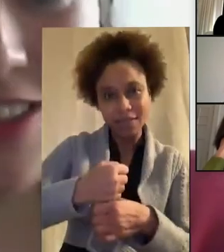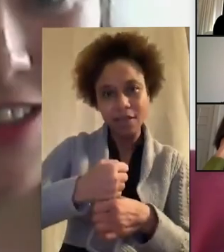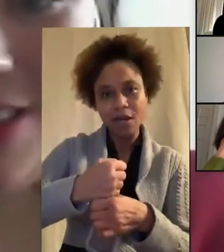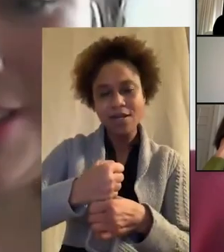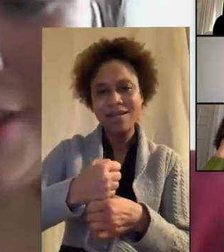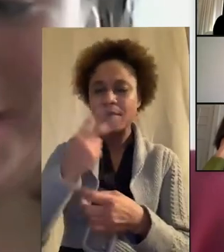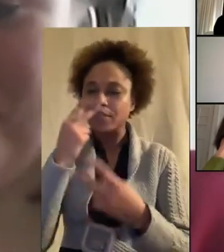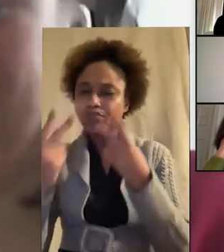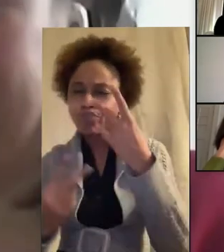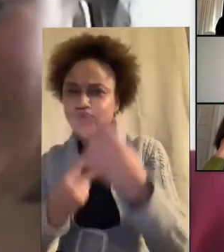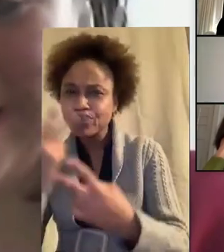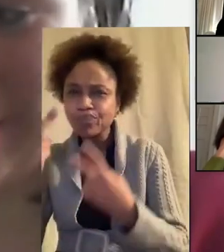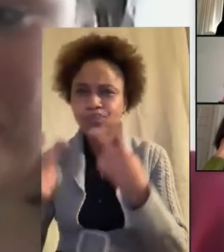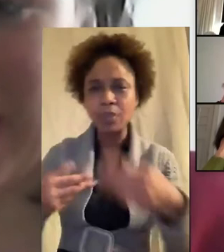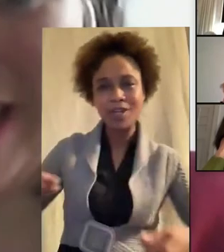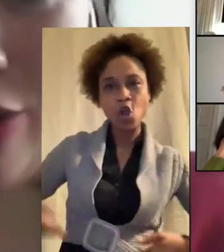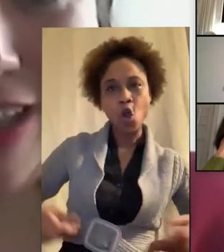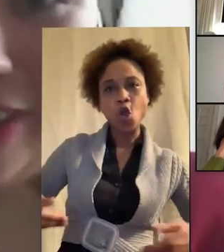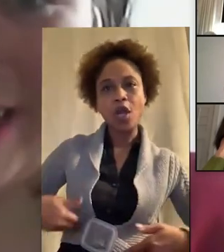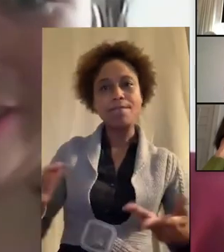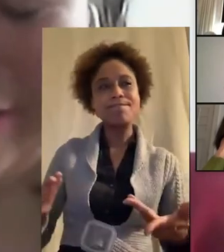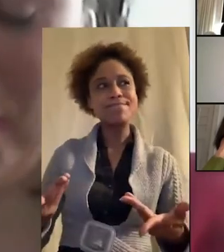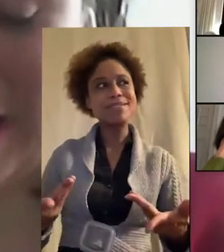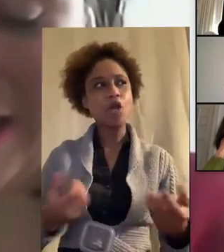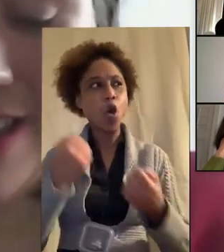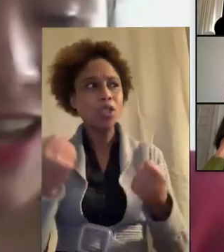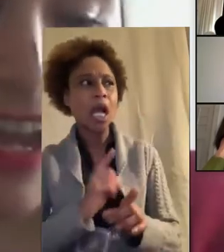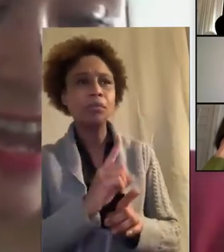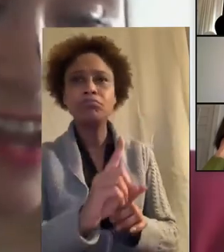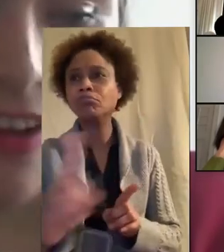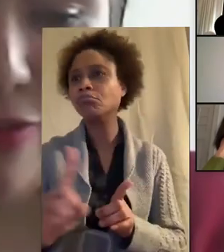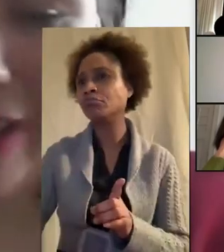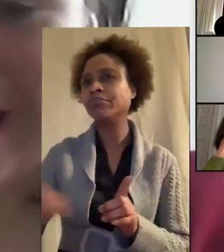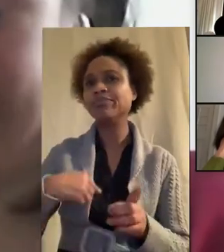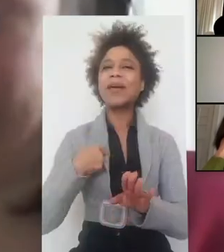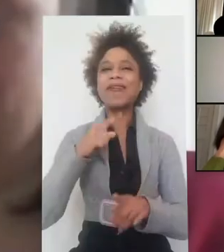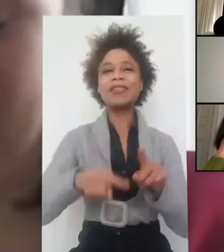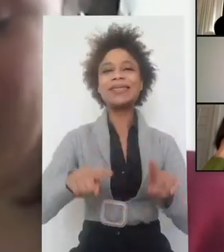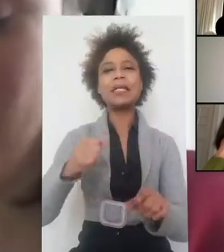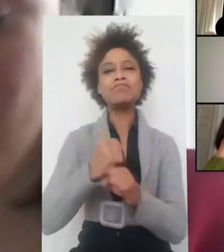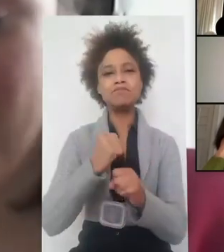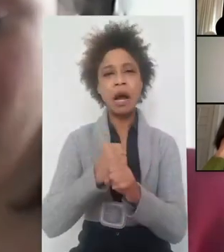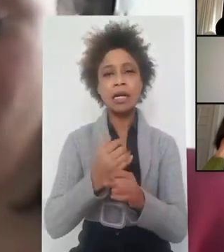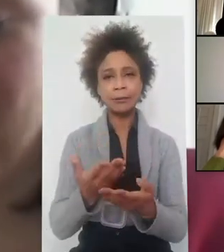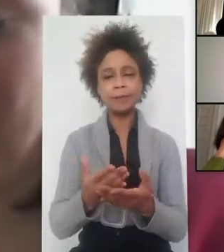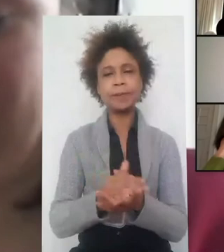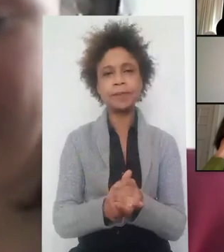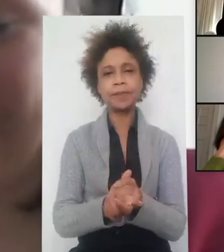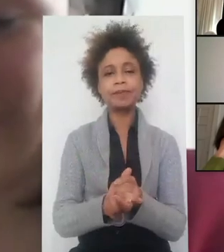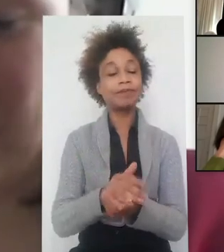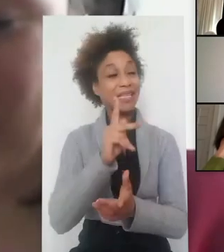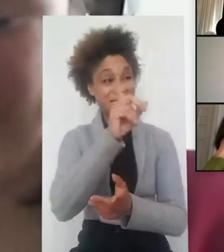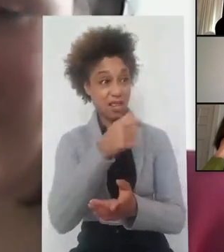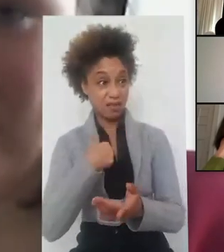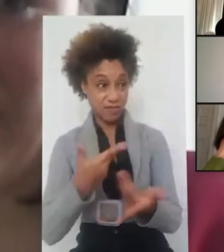brancheverenigingen, IDIN zit erbij, LKCA zit erbij, VNG zit erbij. Om daarmee